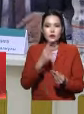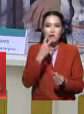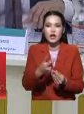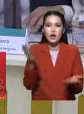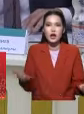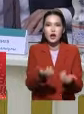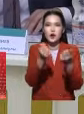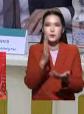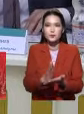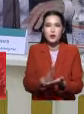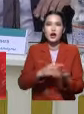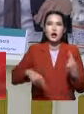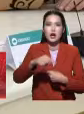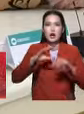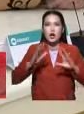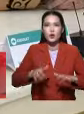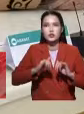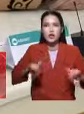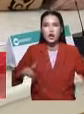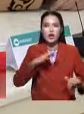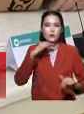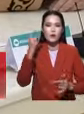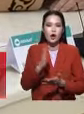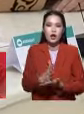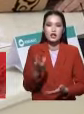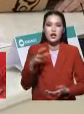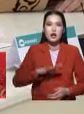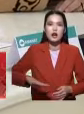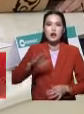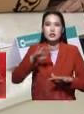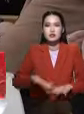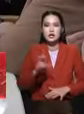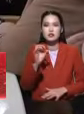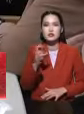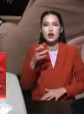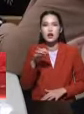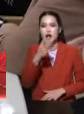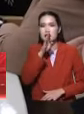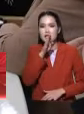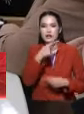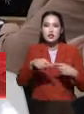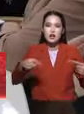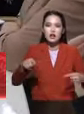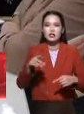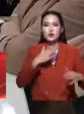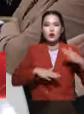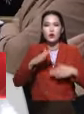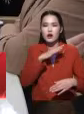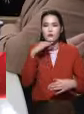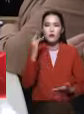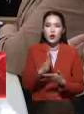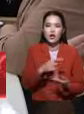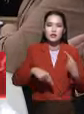әлеуметтік сала мен саясатқа да белсене атсалысып келеді. Бүгінде Батыс Қазақстан облысы халқының 61% қыз-келіншектер, олардың ішінде қоғам қайраткерлері,